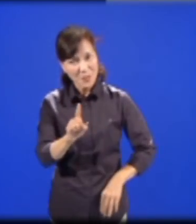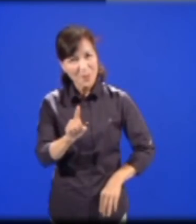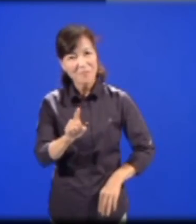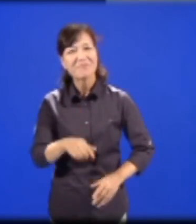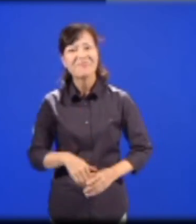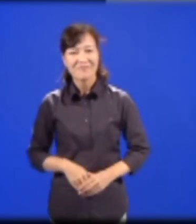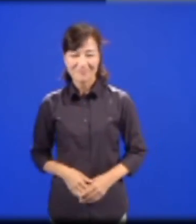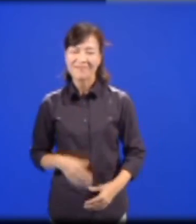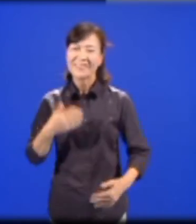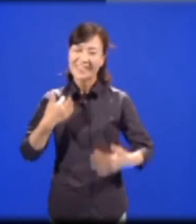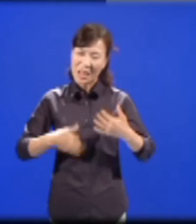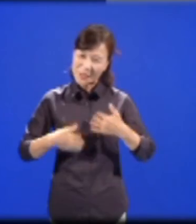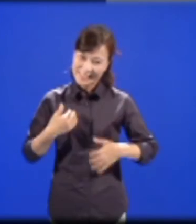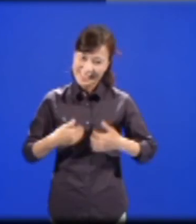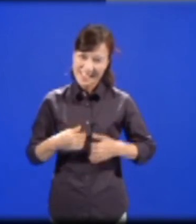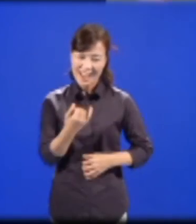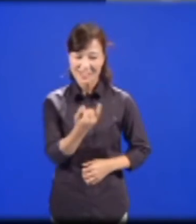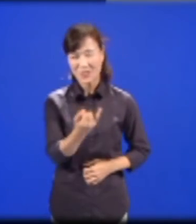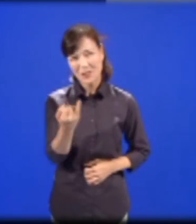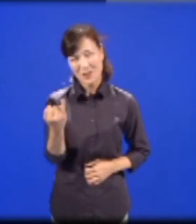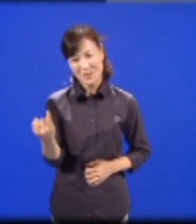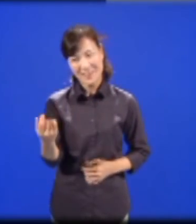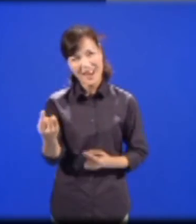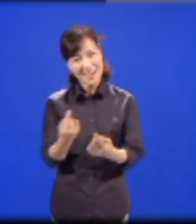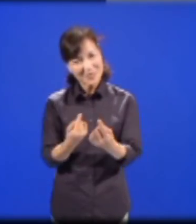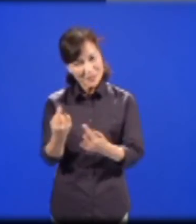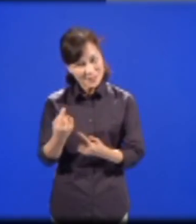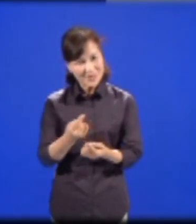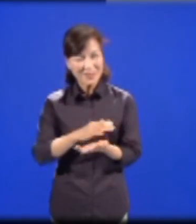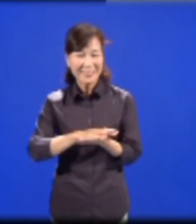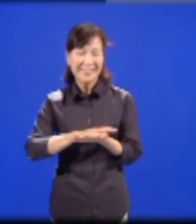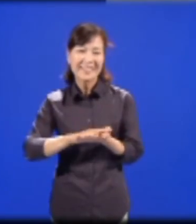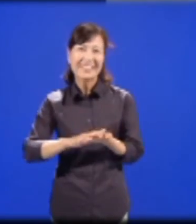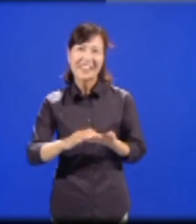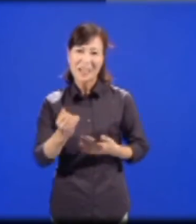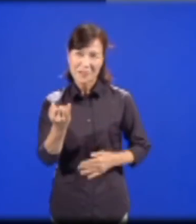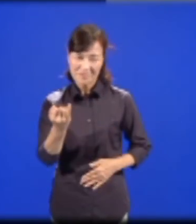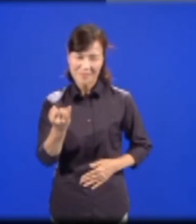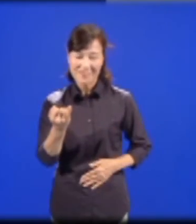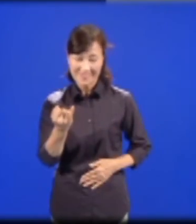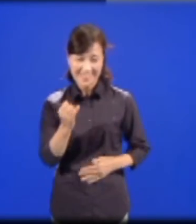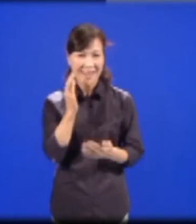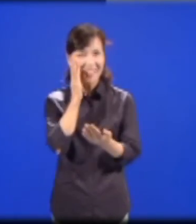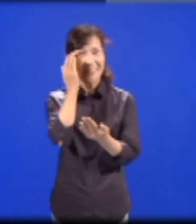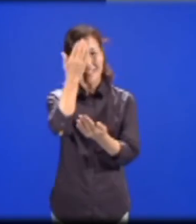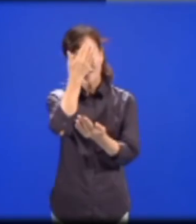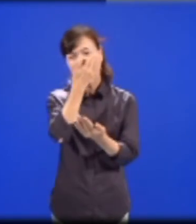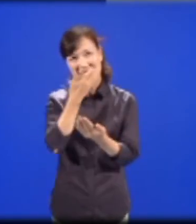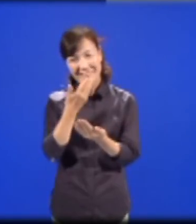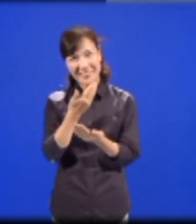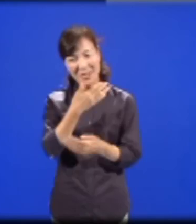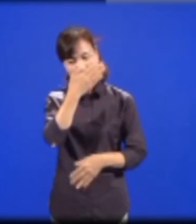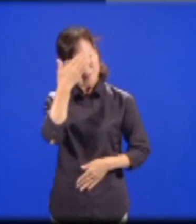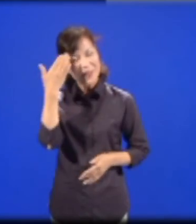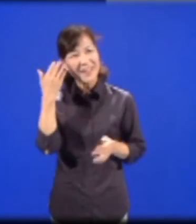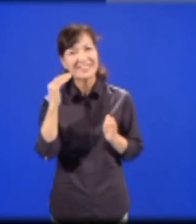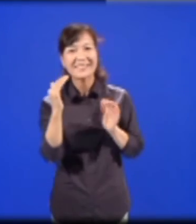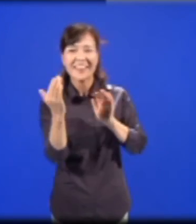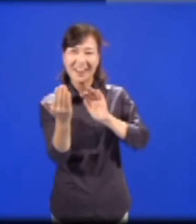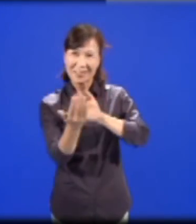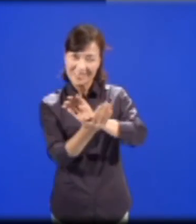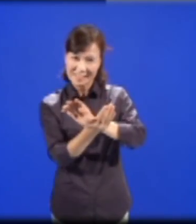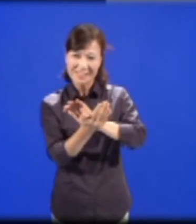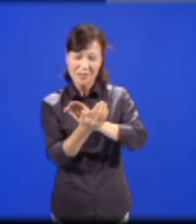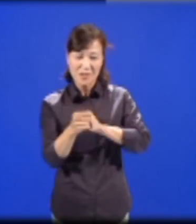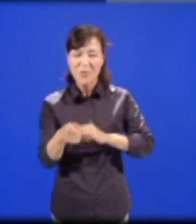しいかな。毎日違う女の人が、綺麗な人がよけ来るで見れるでな。ほんでみんな化粧して若なってくれるし、あ、まあ、